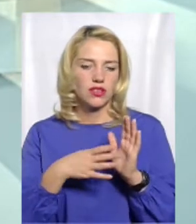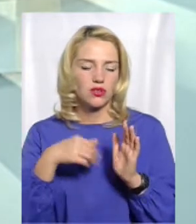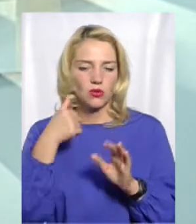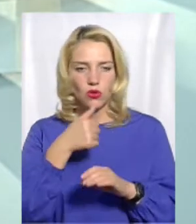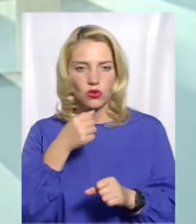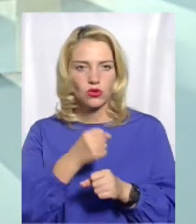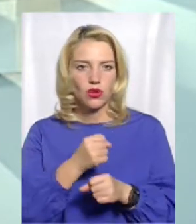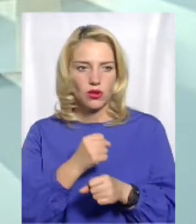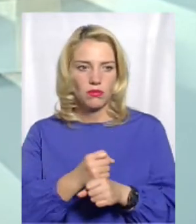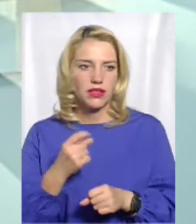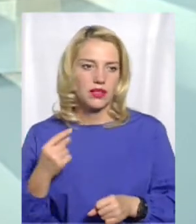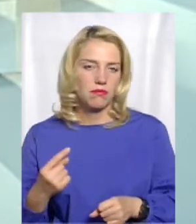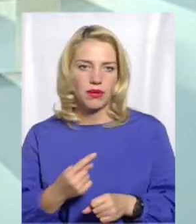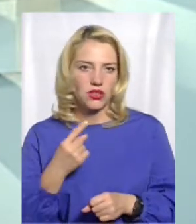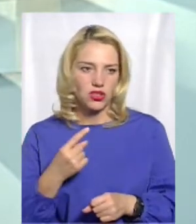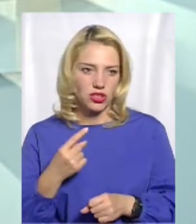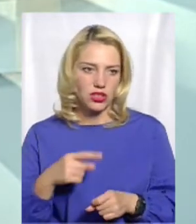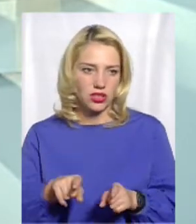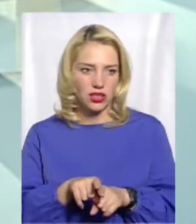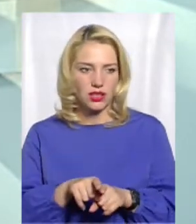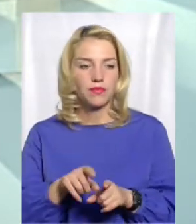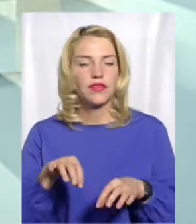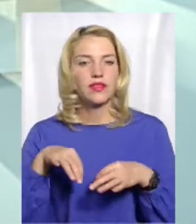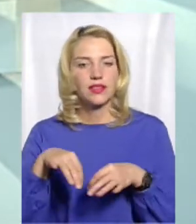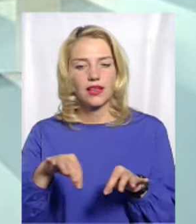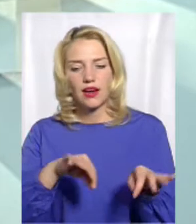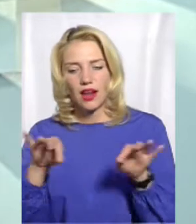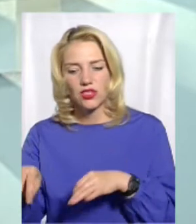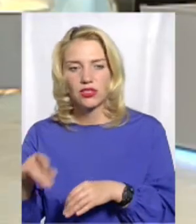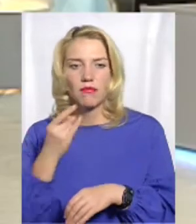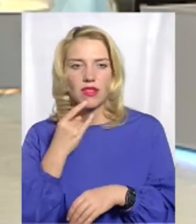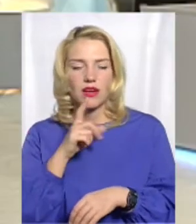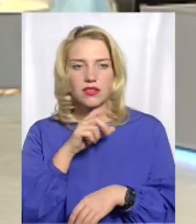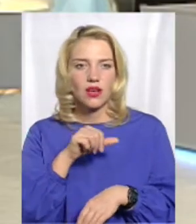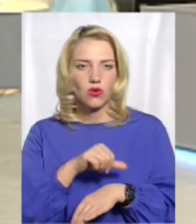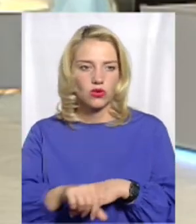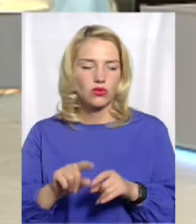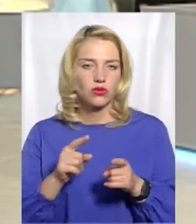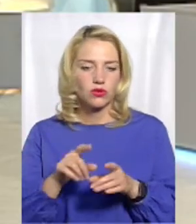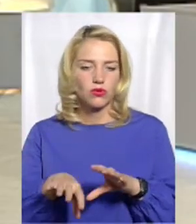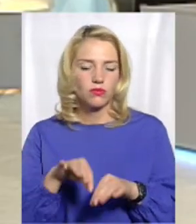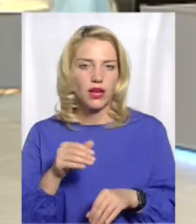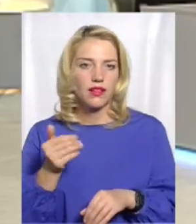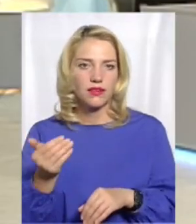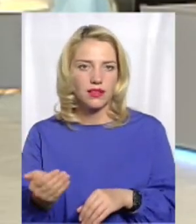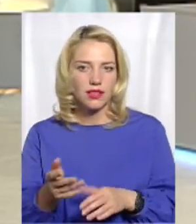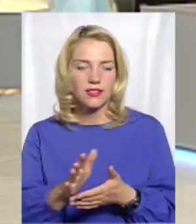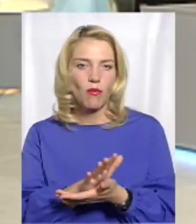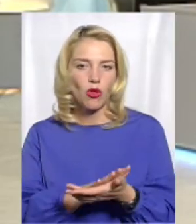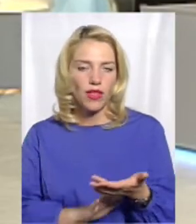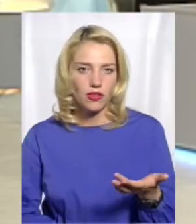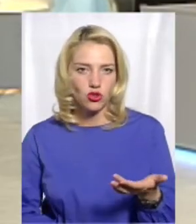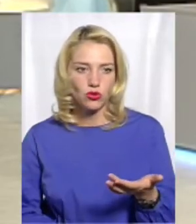року зробити перший, так би мовити, транш батарейок за кордон. Тому обрали їх з